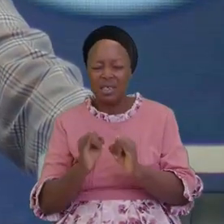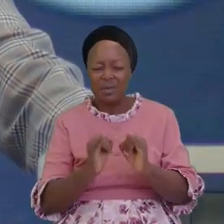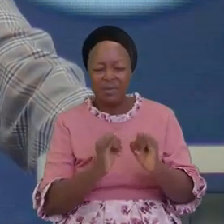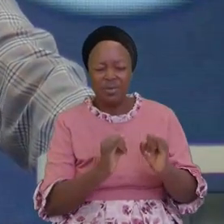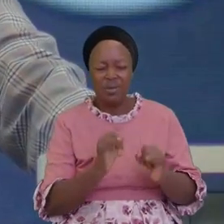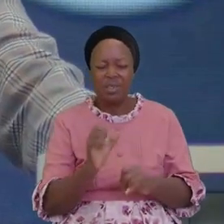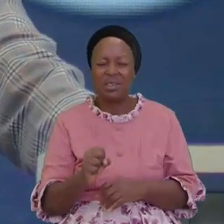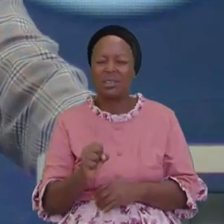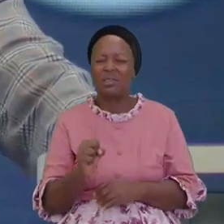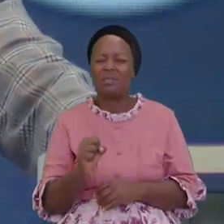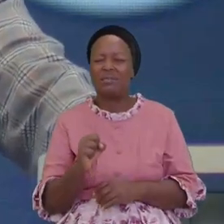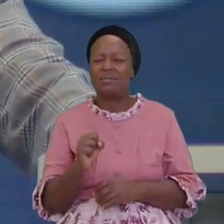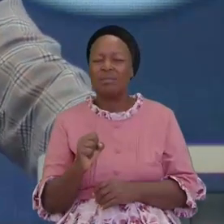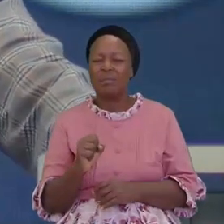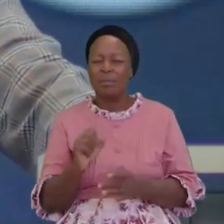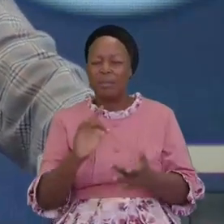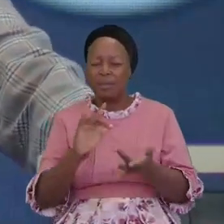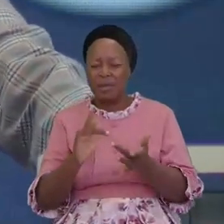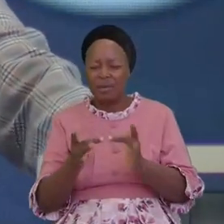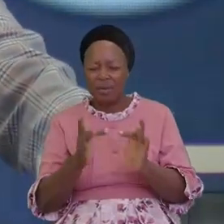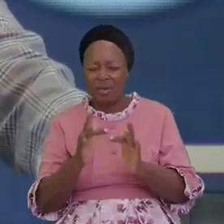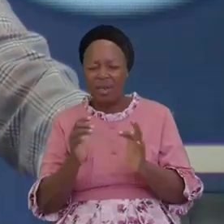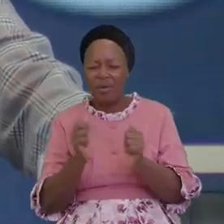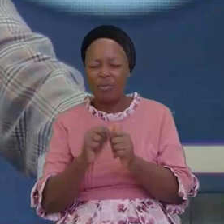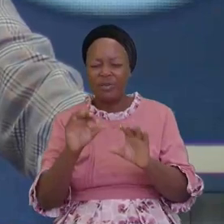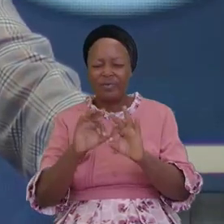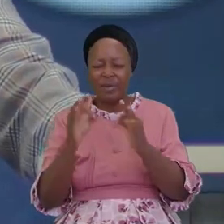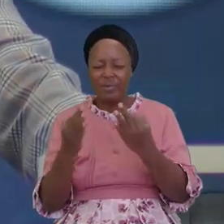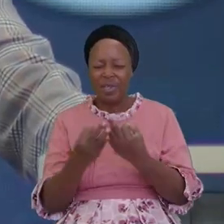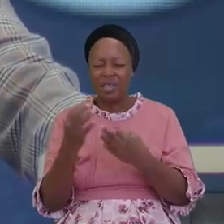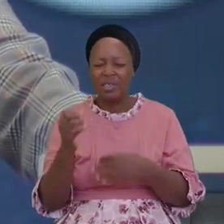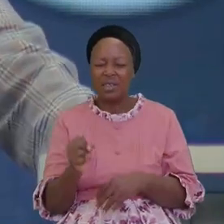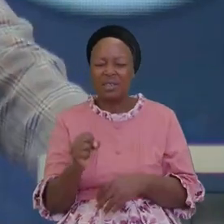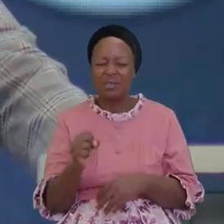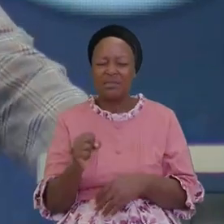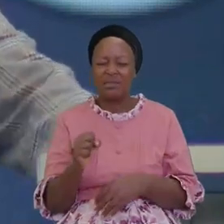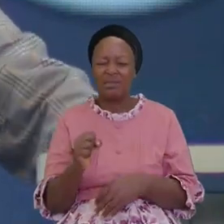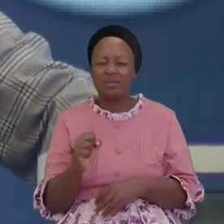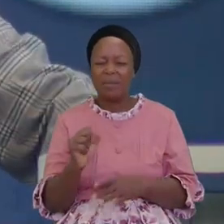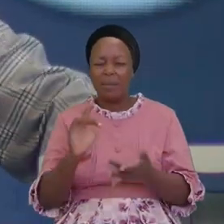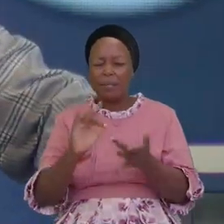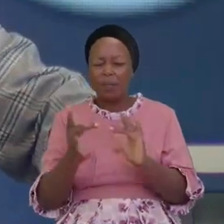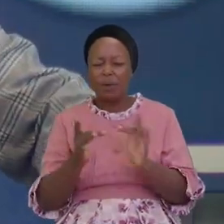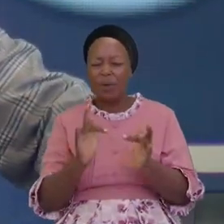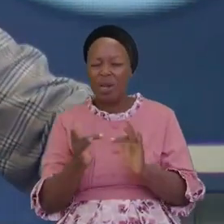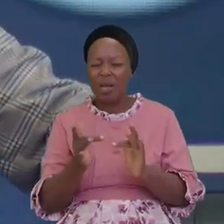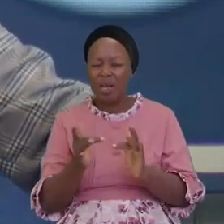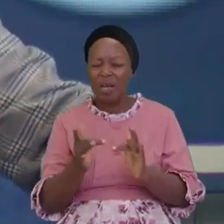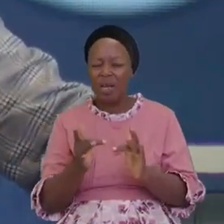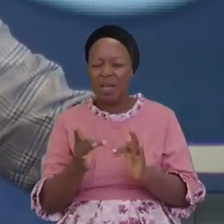En ligne avec les individus, en ligne dans les familles,